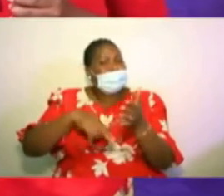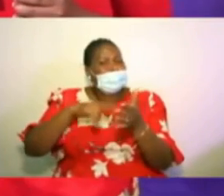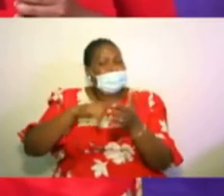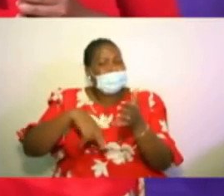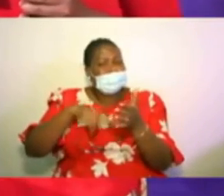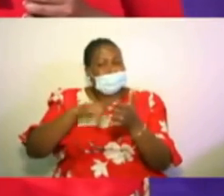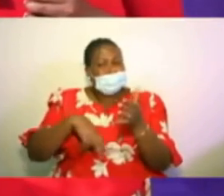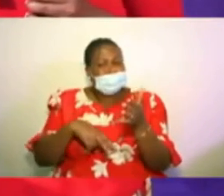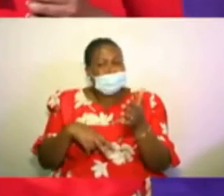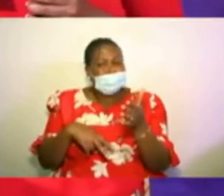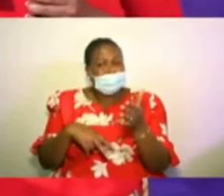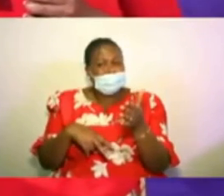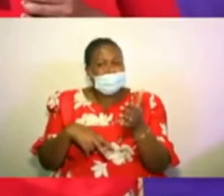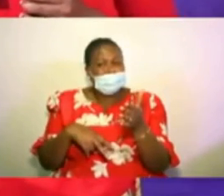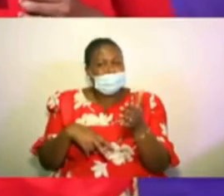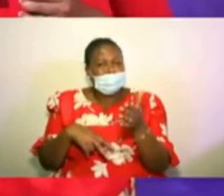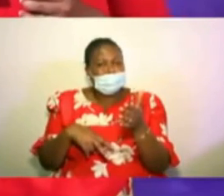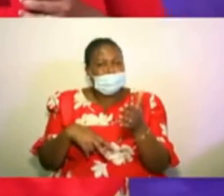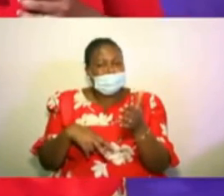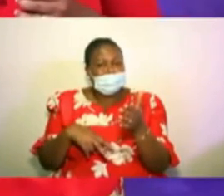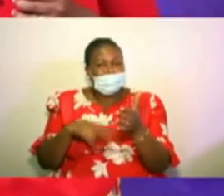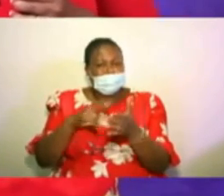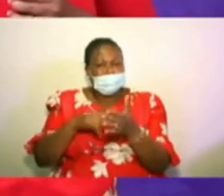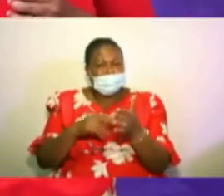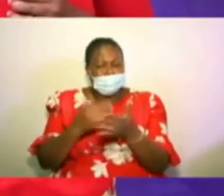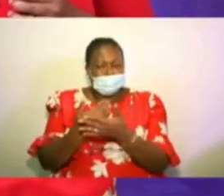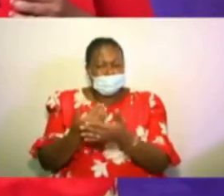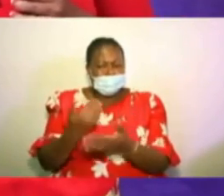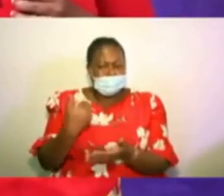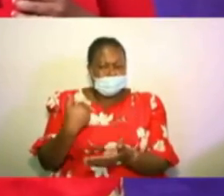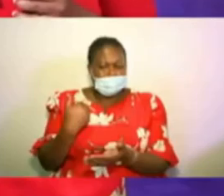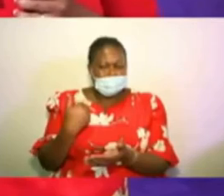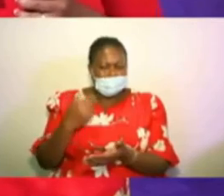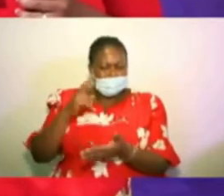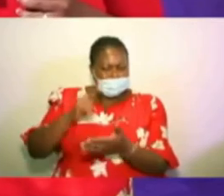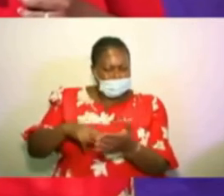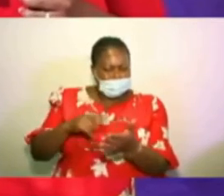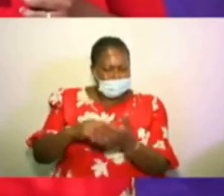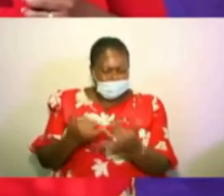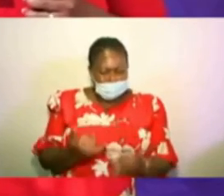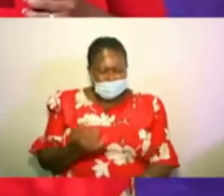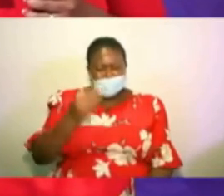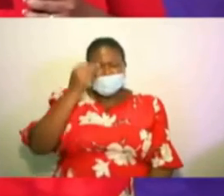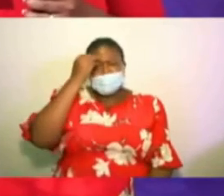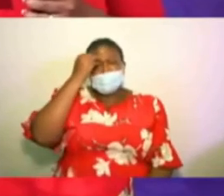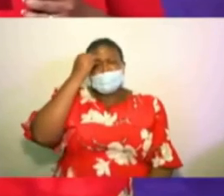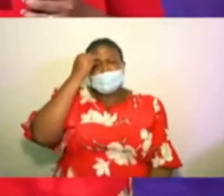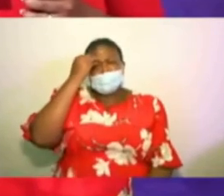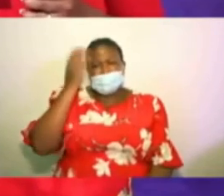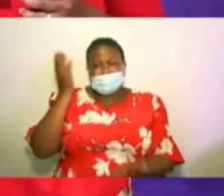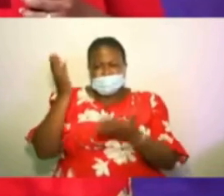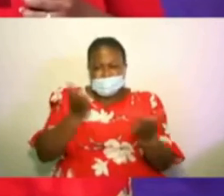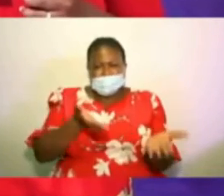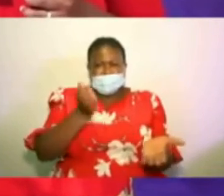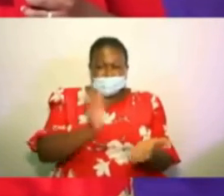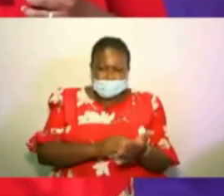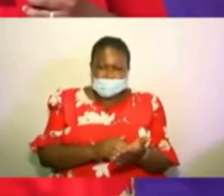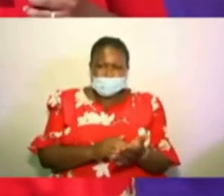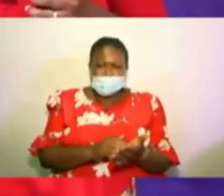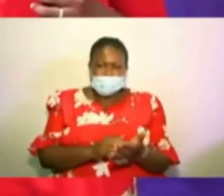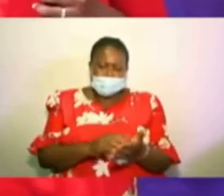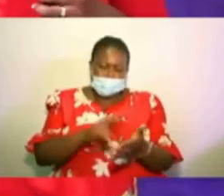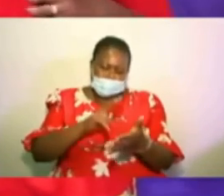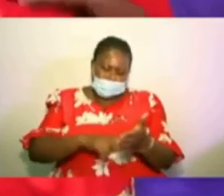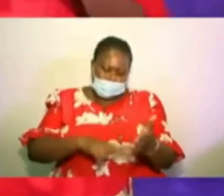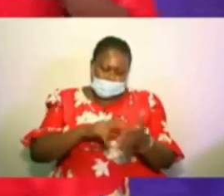just something I had read before, I went for it again. This book, A History of the Church of Pentecost, Volume 1.